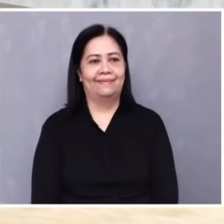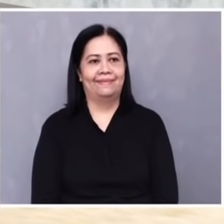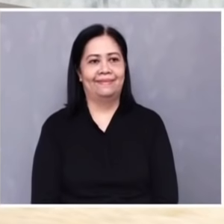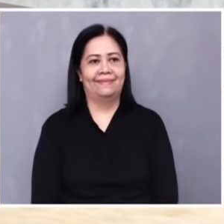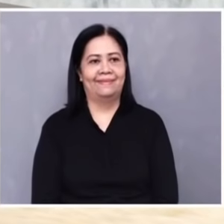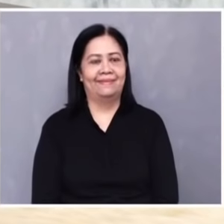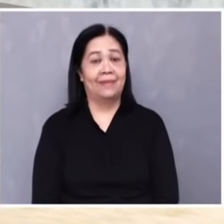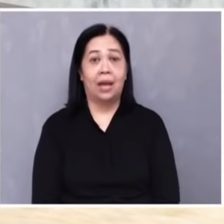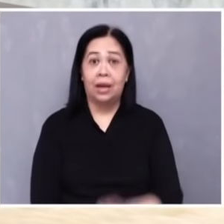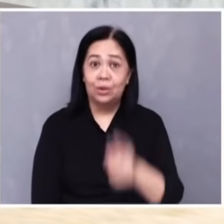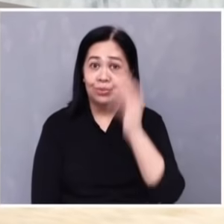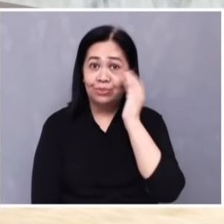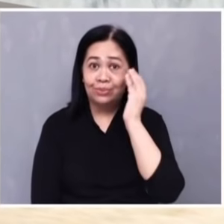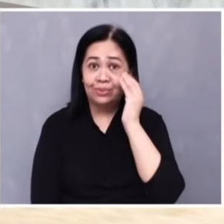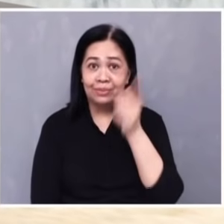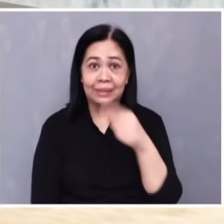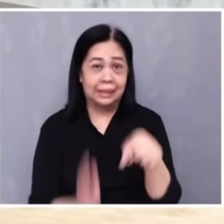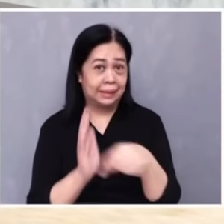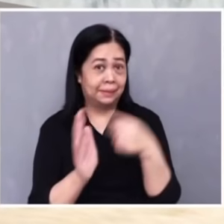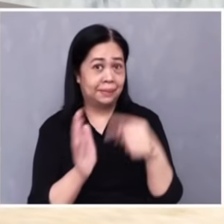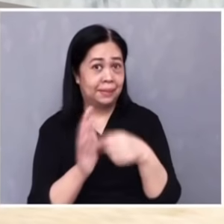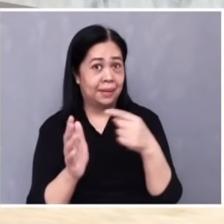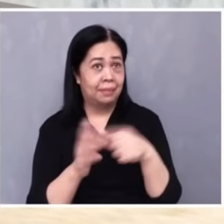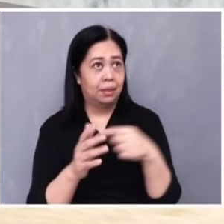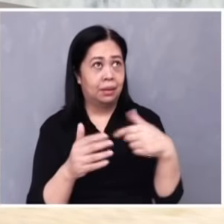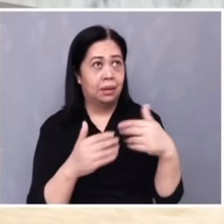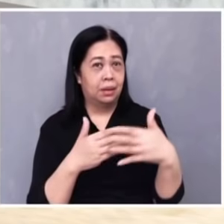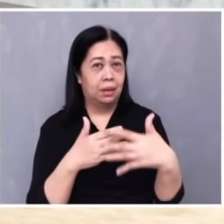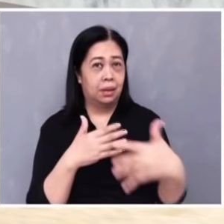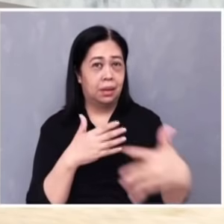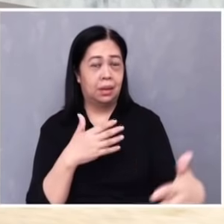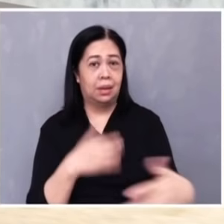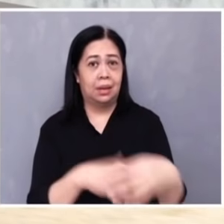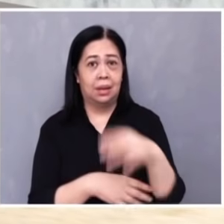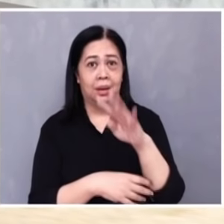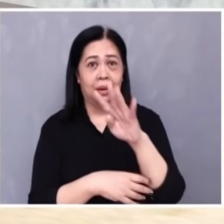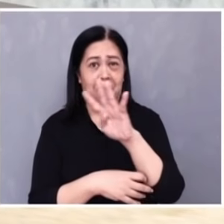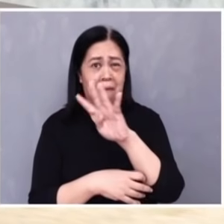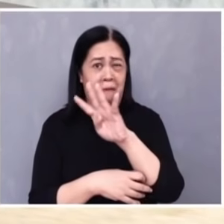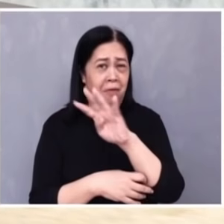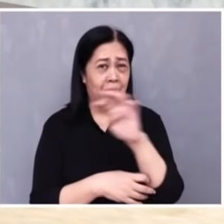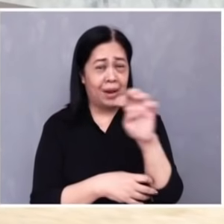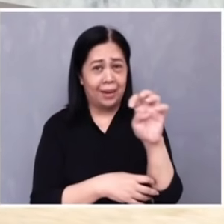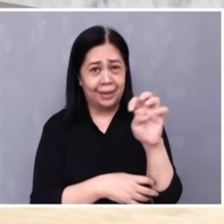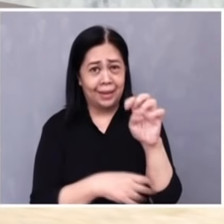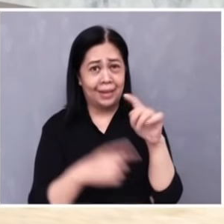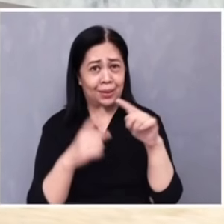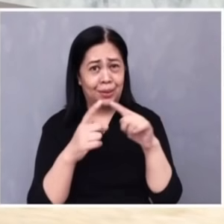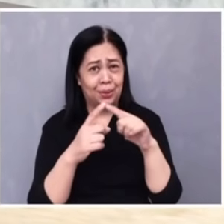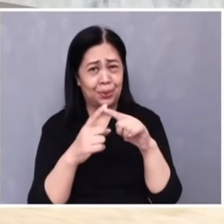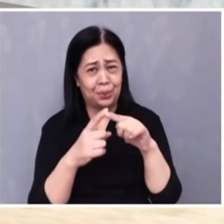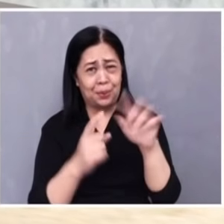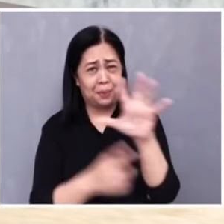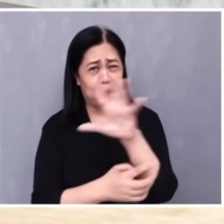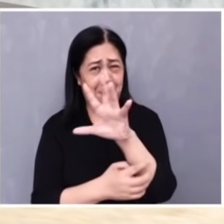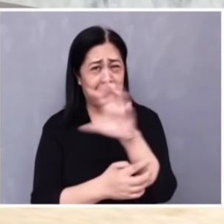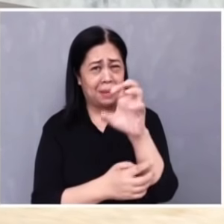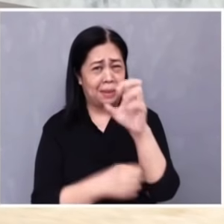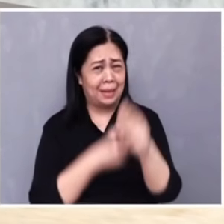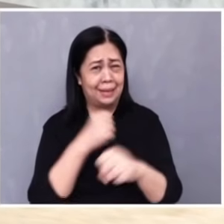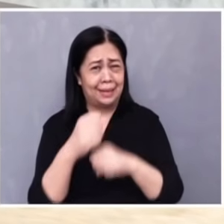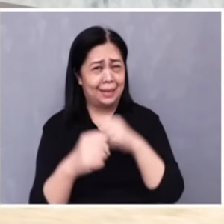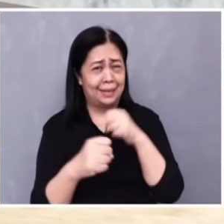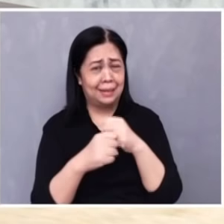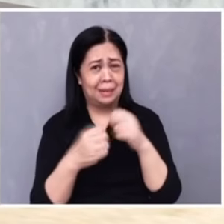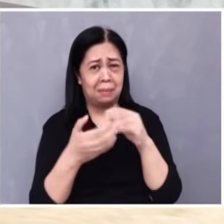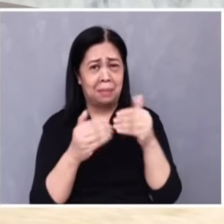Alam nyo ba na minsan umaabot ng 400 hanggang 500 taon bago maging